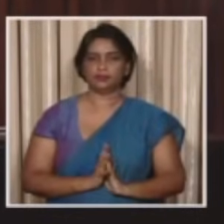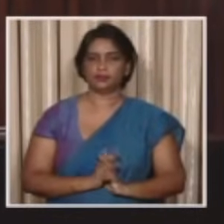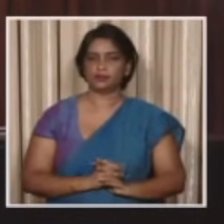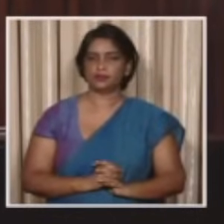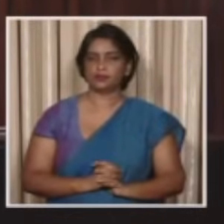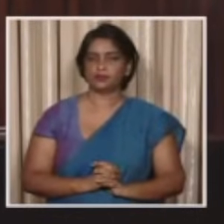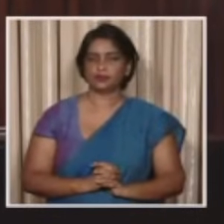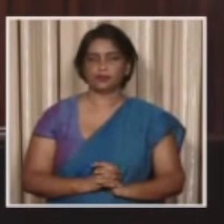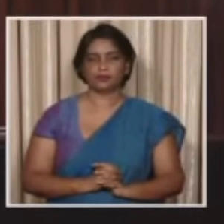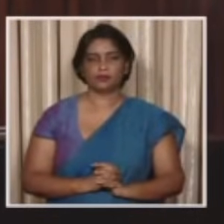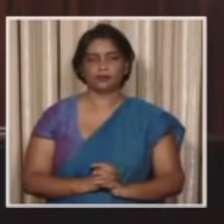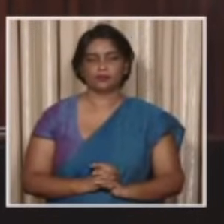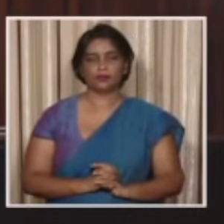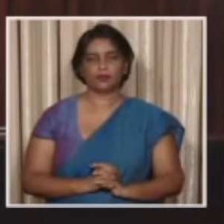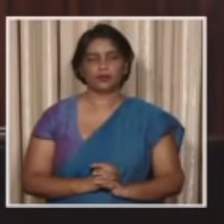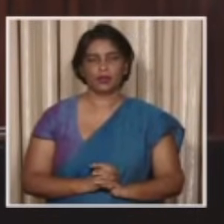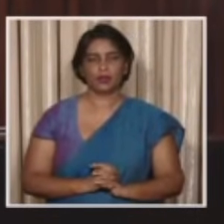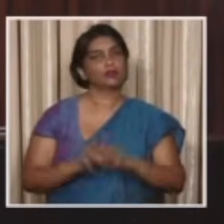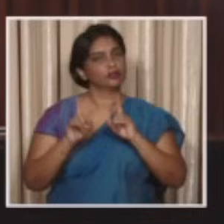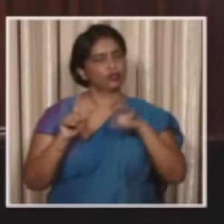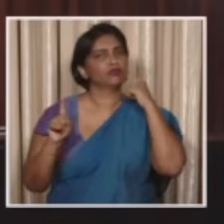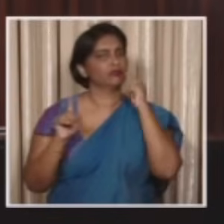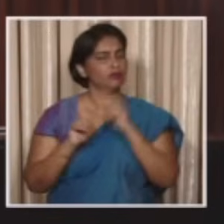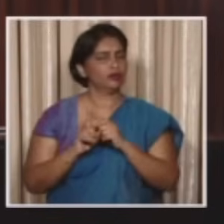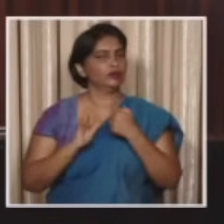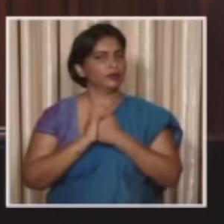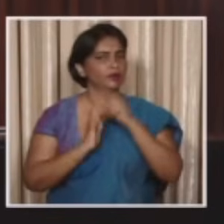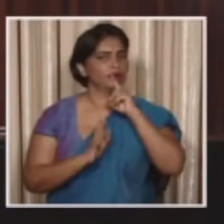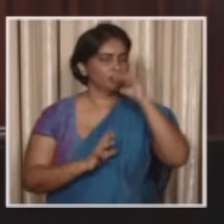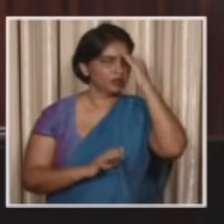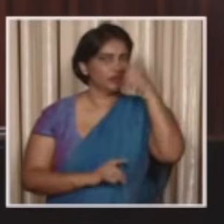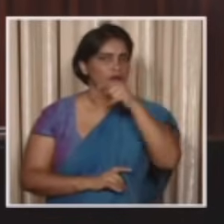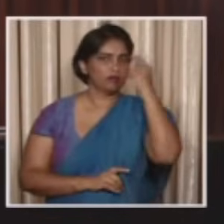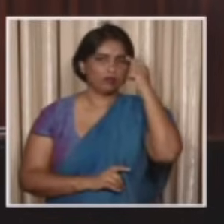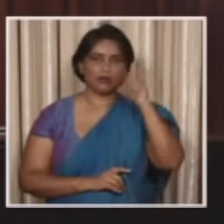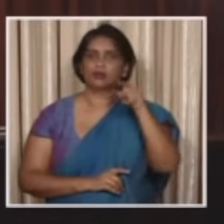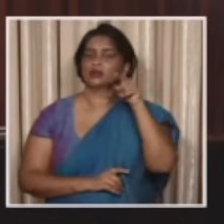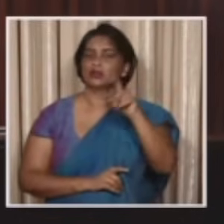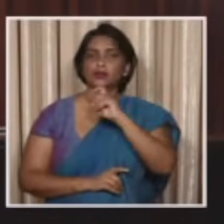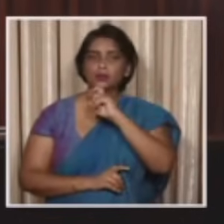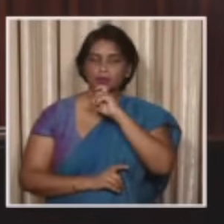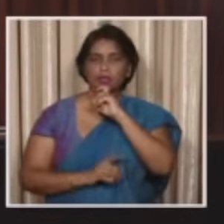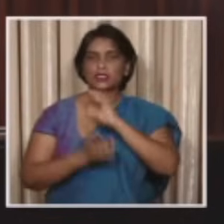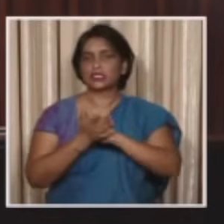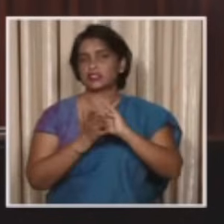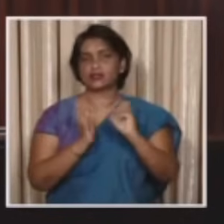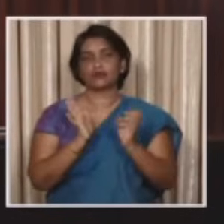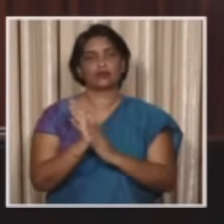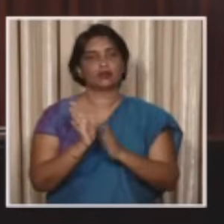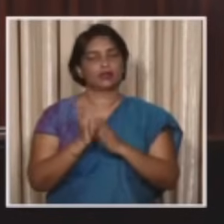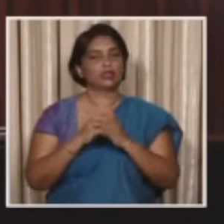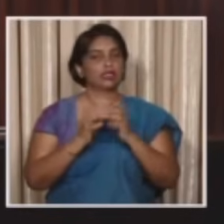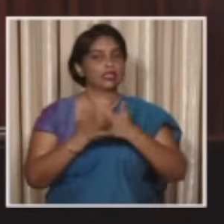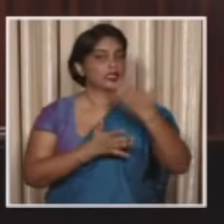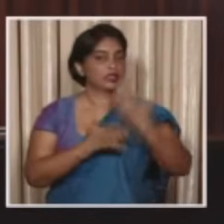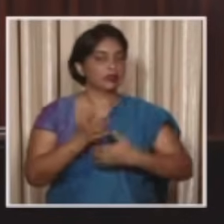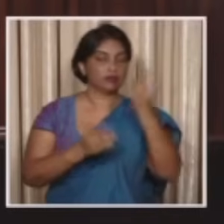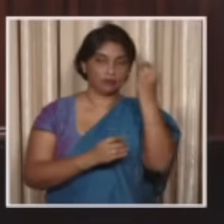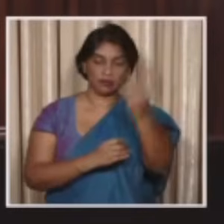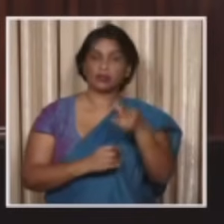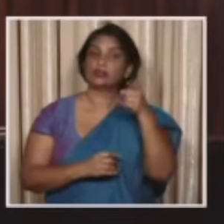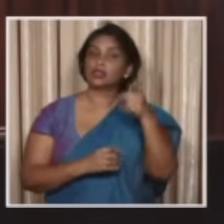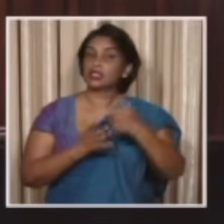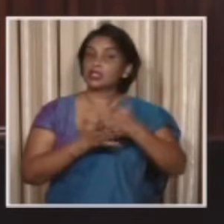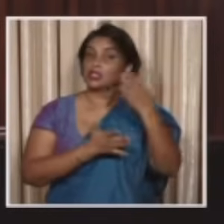Yes. ඒ සම්බන්ධවම තමයි ගරු කතානායකතුමනි, දැන් මේ සම්බන්ධව ඔබතුමාට අධිකරණ සේවා කොමිෂන් සභාව වාර්තාවක් එවලා තිබෙනවා. ඉතින්